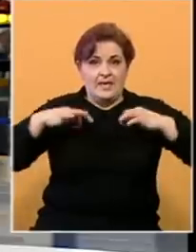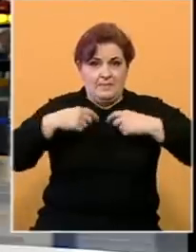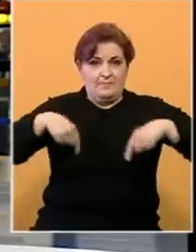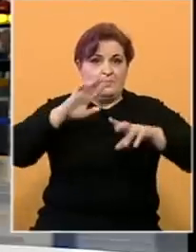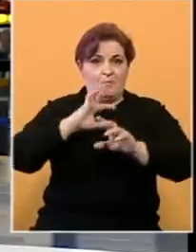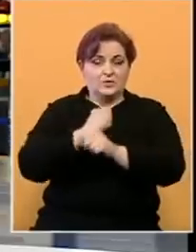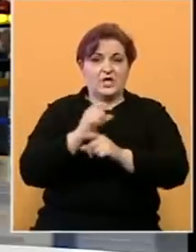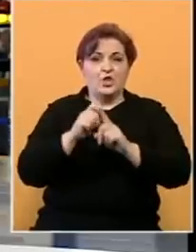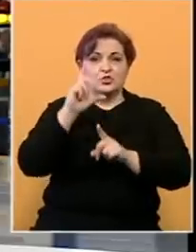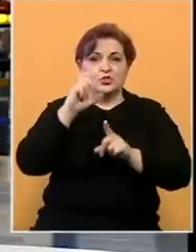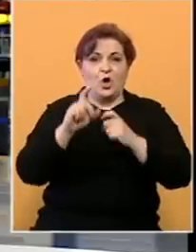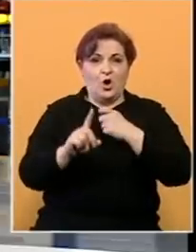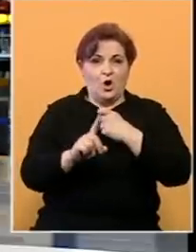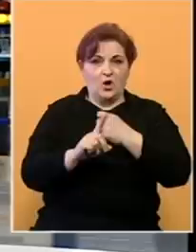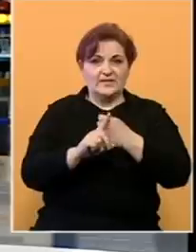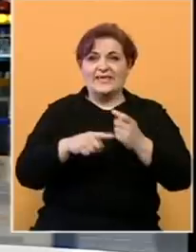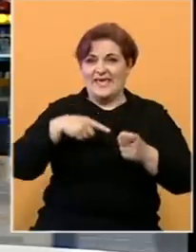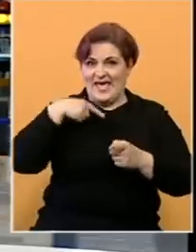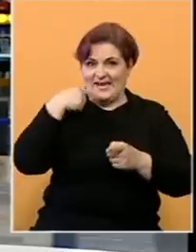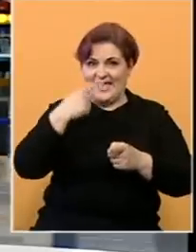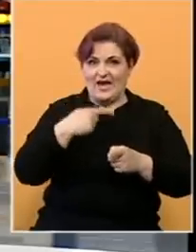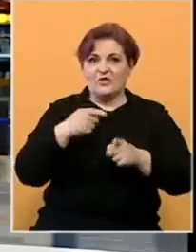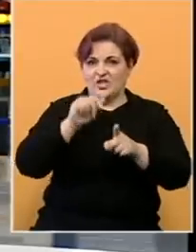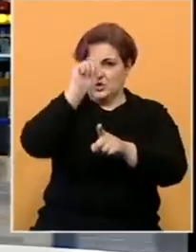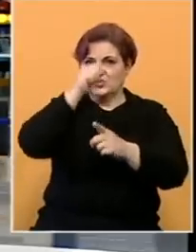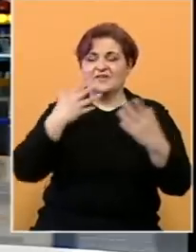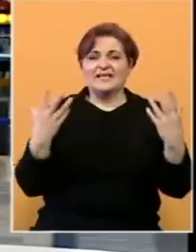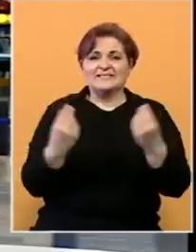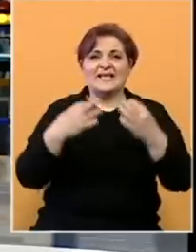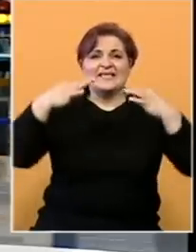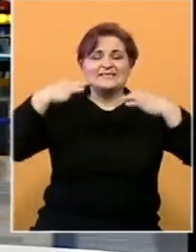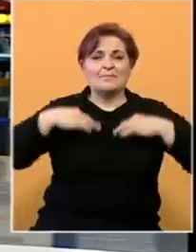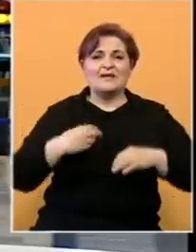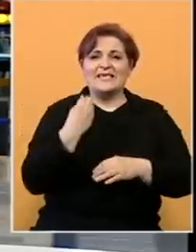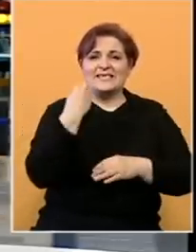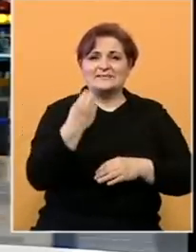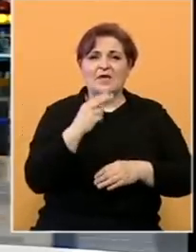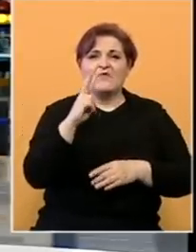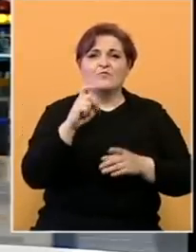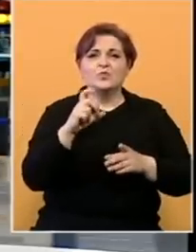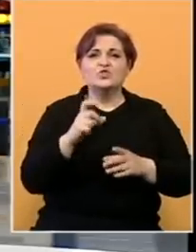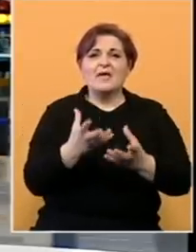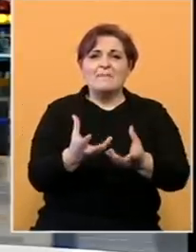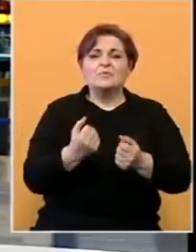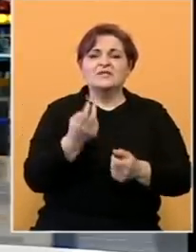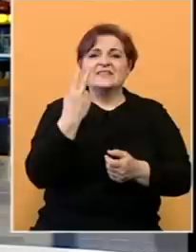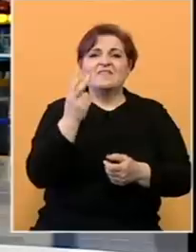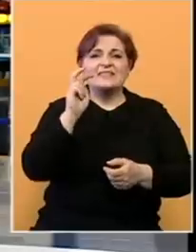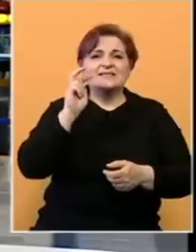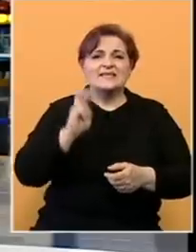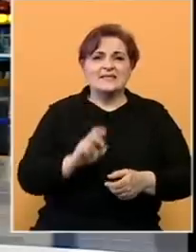Predsjedavajući predsjedništva Bosne i Hercegovine Milorad Dodik izjavio je da će u četvrtak zajedno sa predsjednikom Srbije Aleksandrom Vučićem